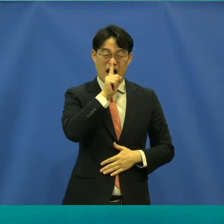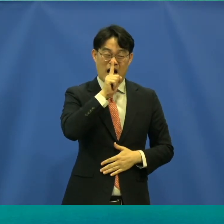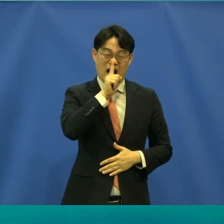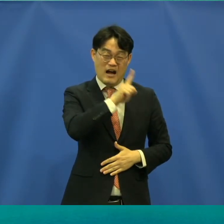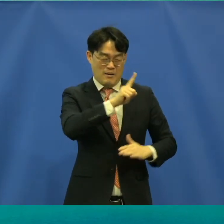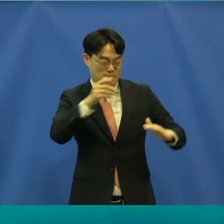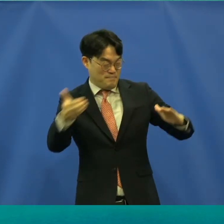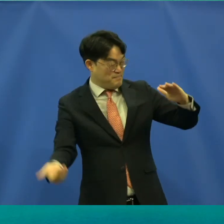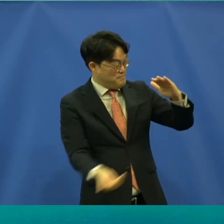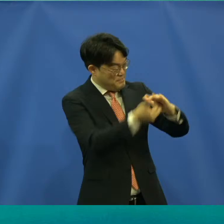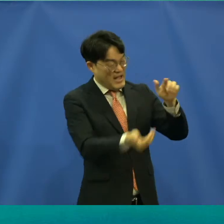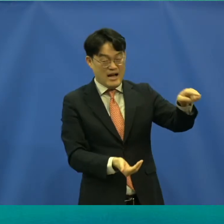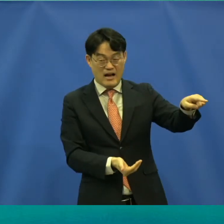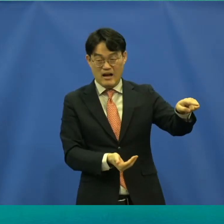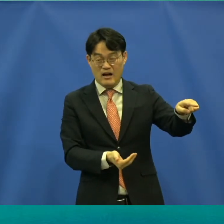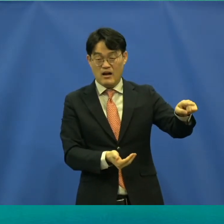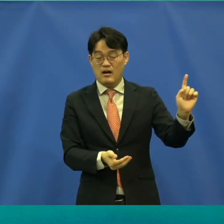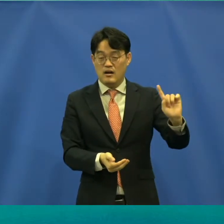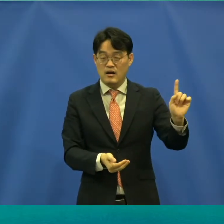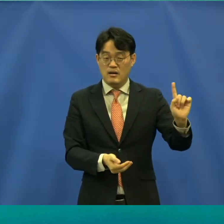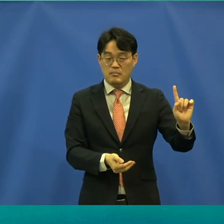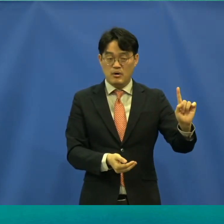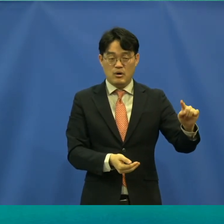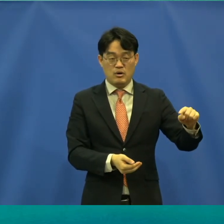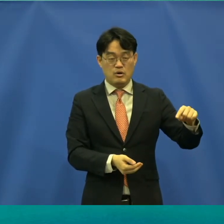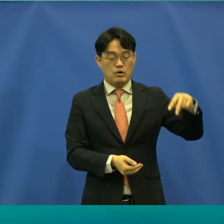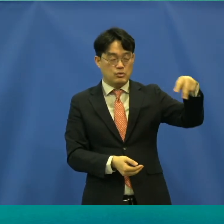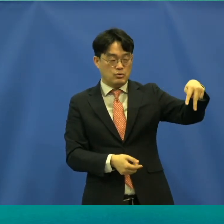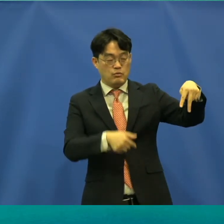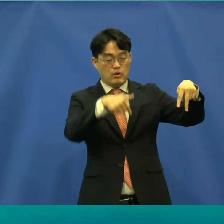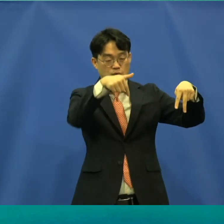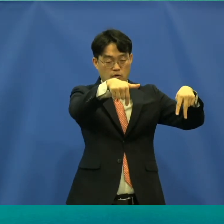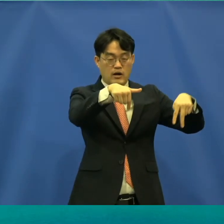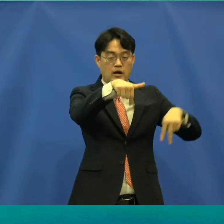고모라를 연상하는 거의 심판의 직전에 있다.